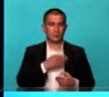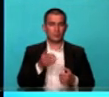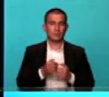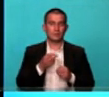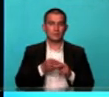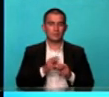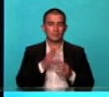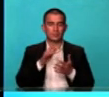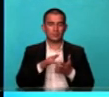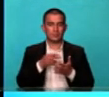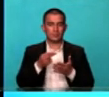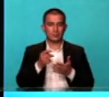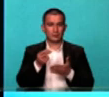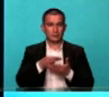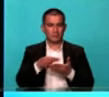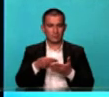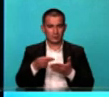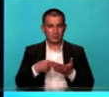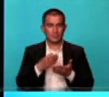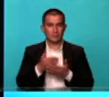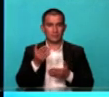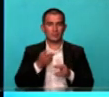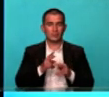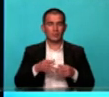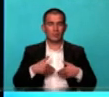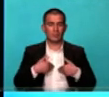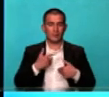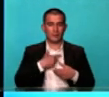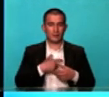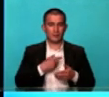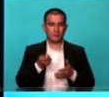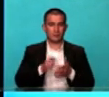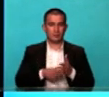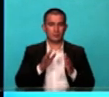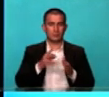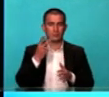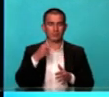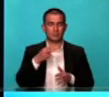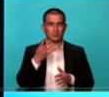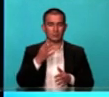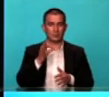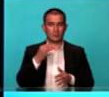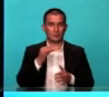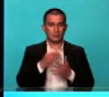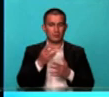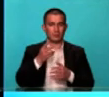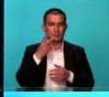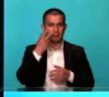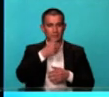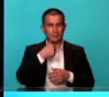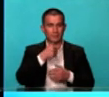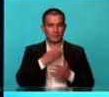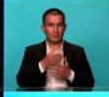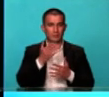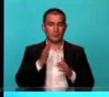Elektron raqamli imzo kaliti foydalanuvchisi o'zining kalitidan 24 oy muddat mobaynida